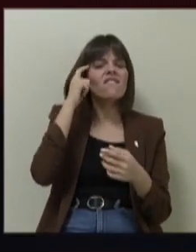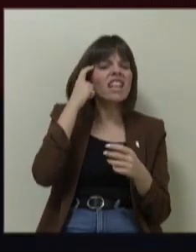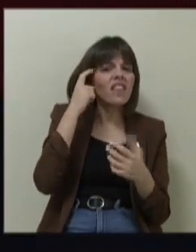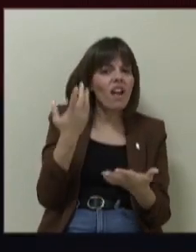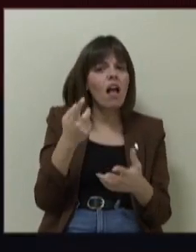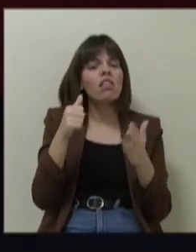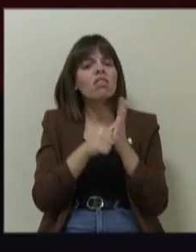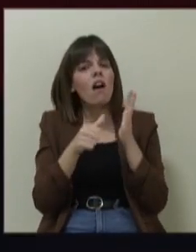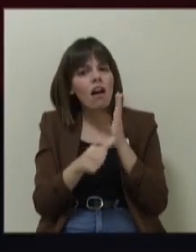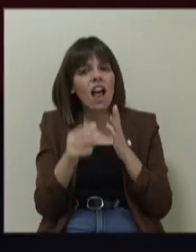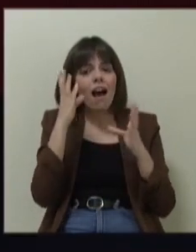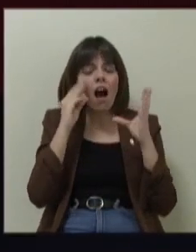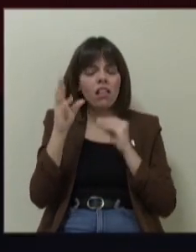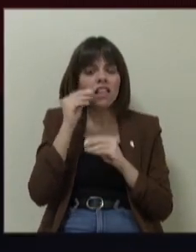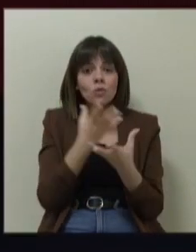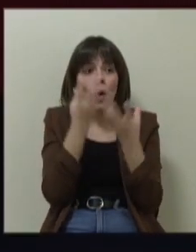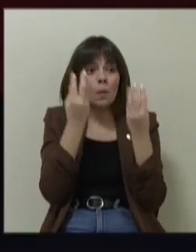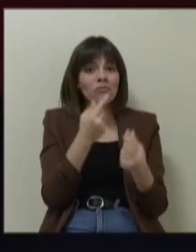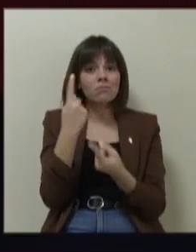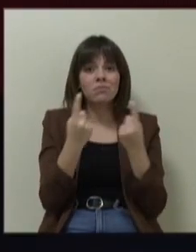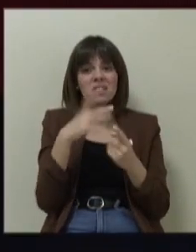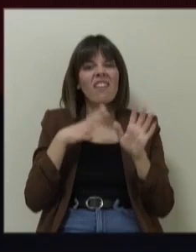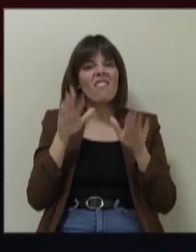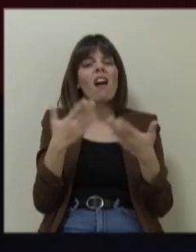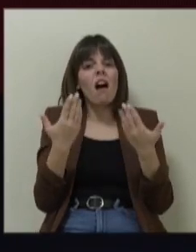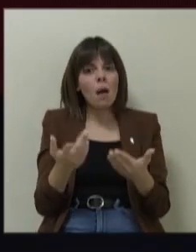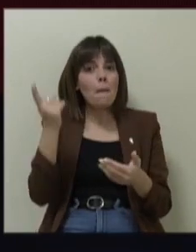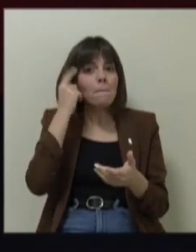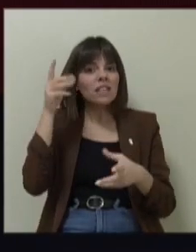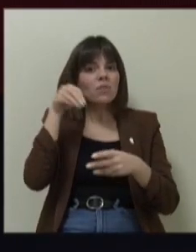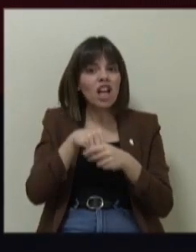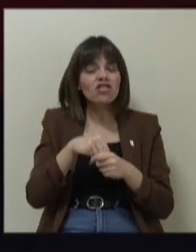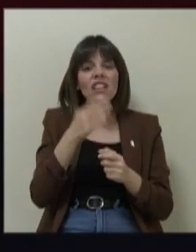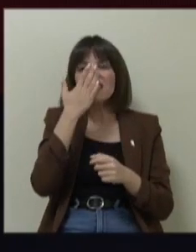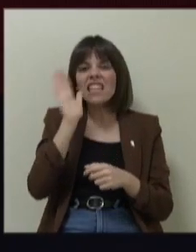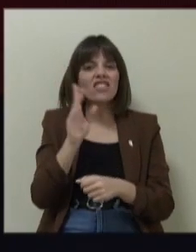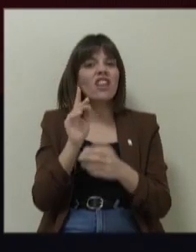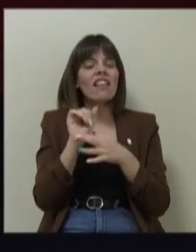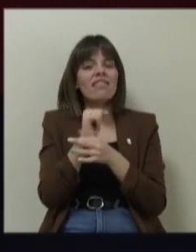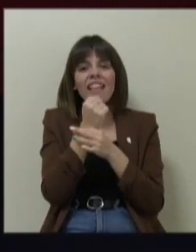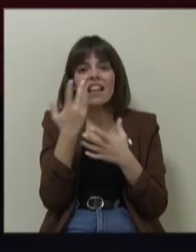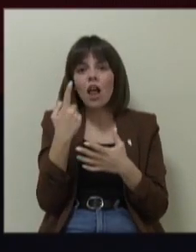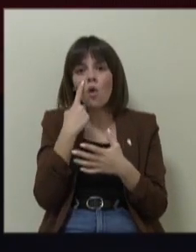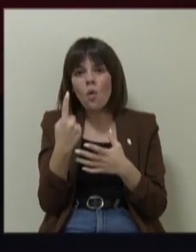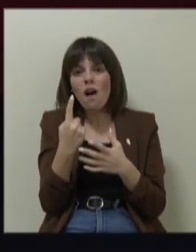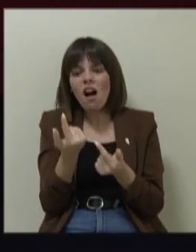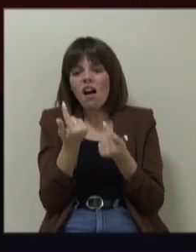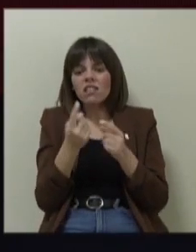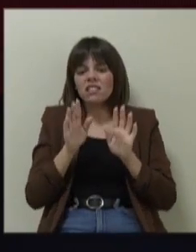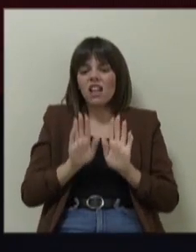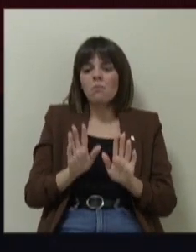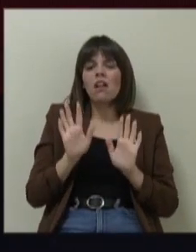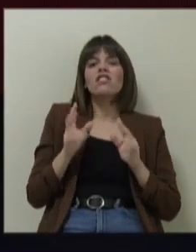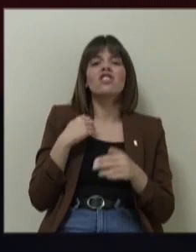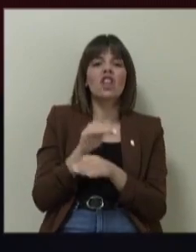dair, tarihe dair anladığımız onca güzellik içerisinde aslında beynimizin asıl kabiliyetlerinden de arınarak yetişiyoruz.